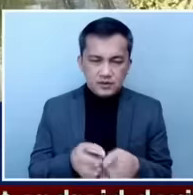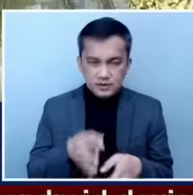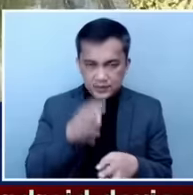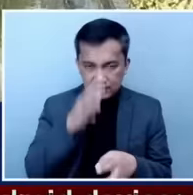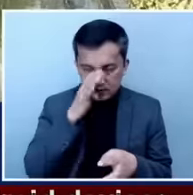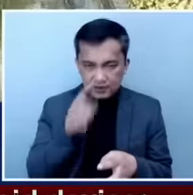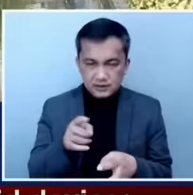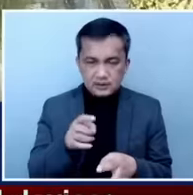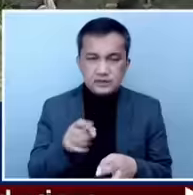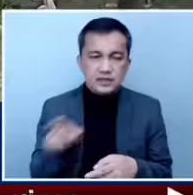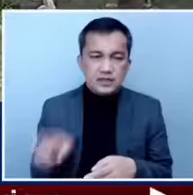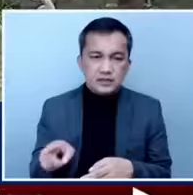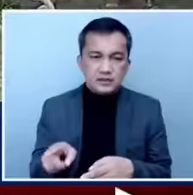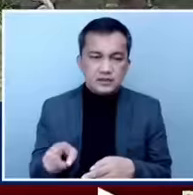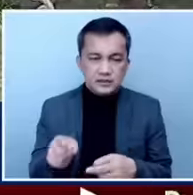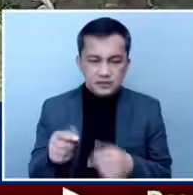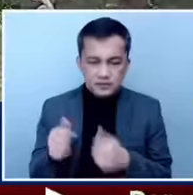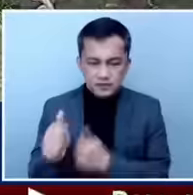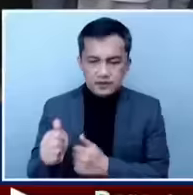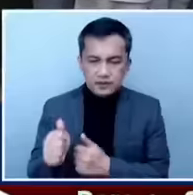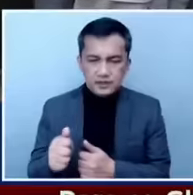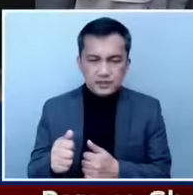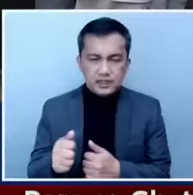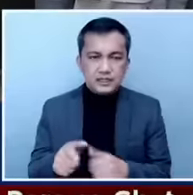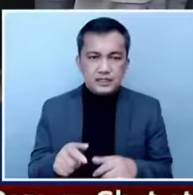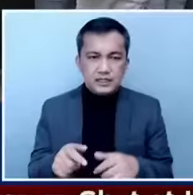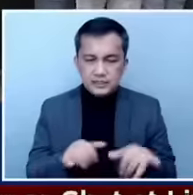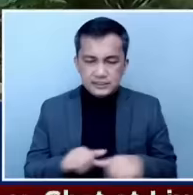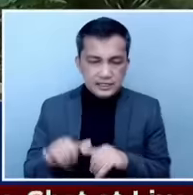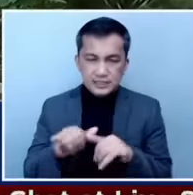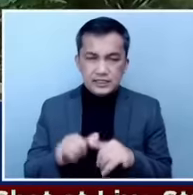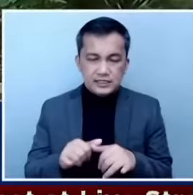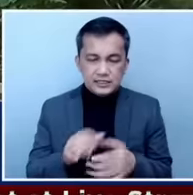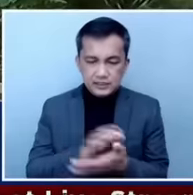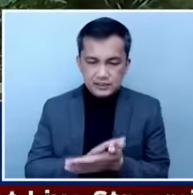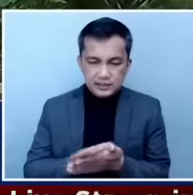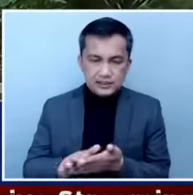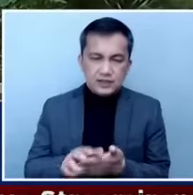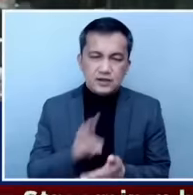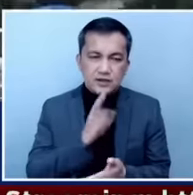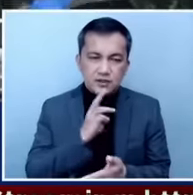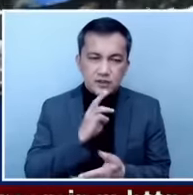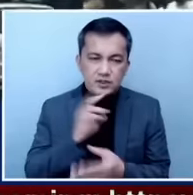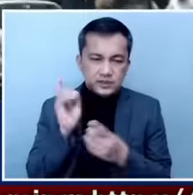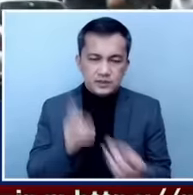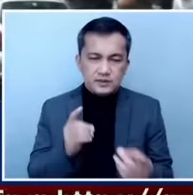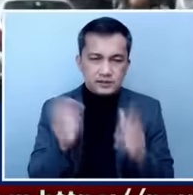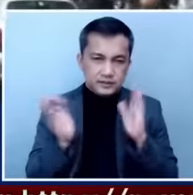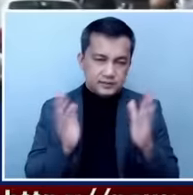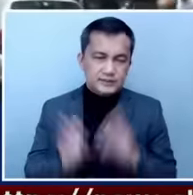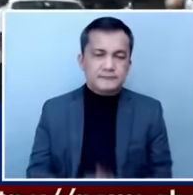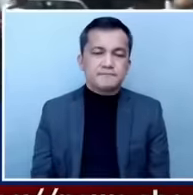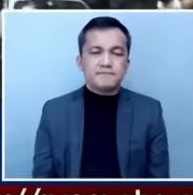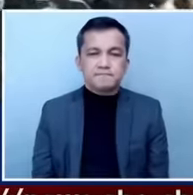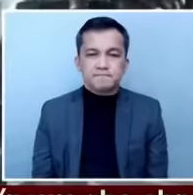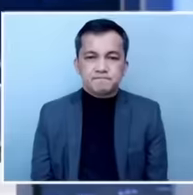at mahigpit na nasusunod ang health standards at sanitation ng mga water delivery services.